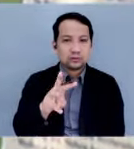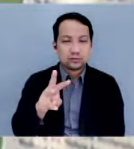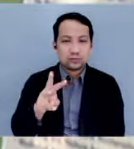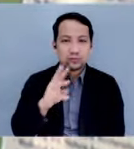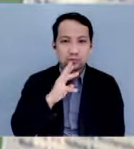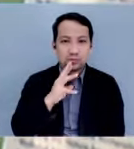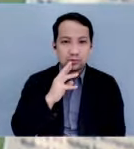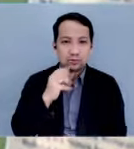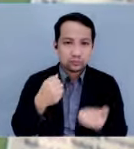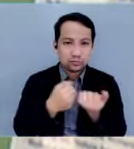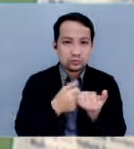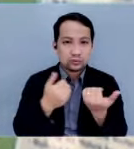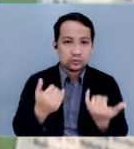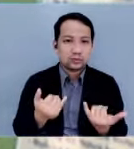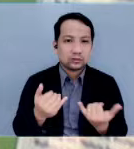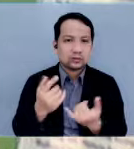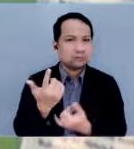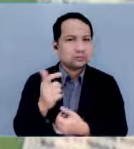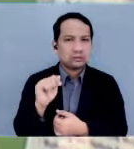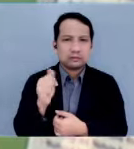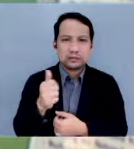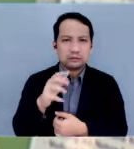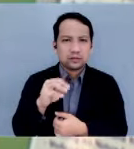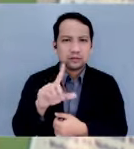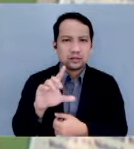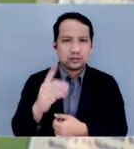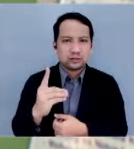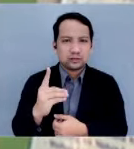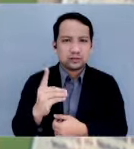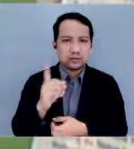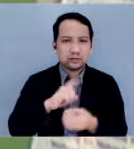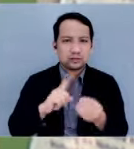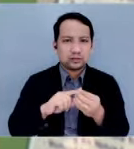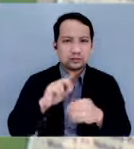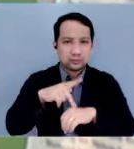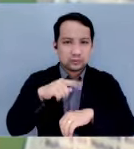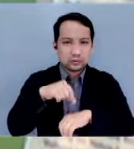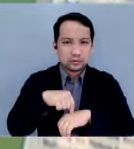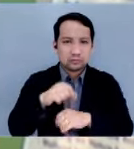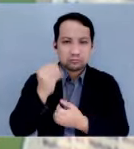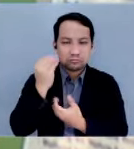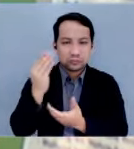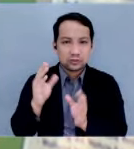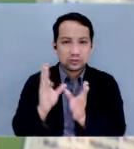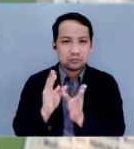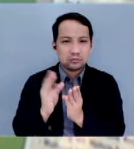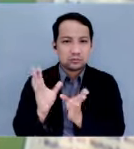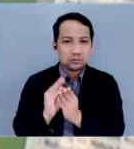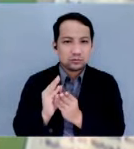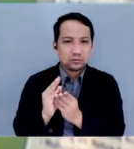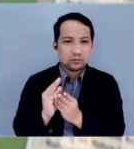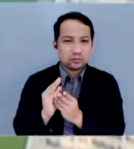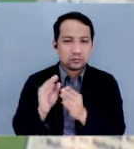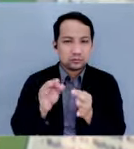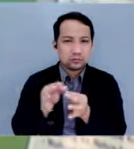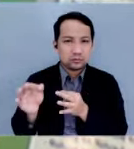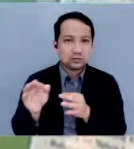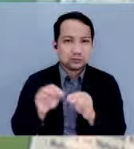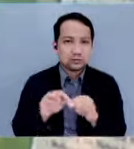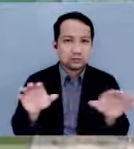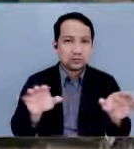right now, around 10 MLD in Paranaque, and it's something that we intend to expand in the